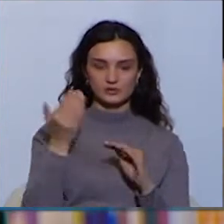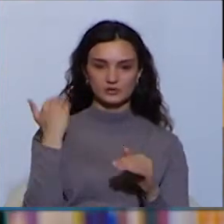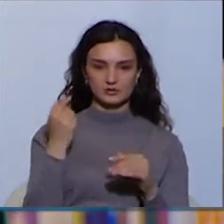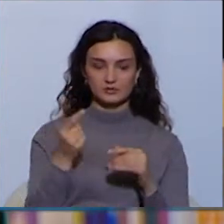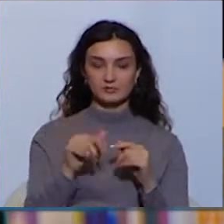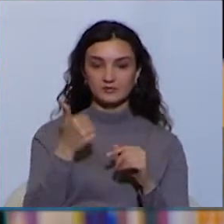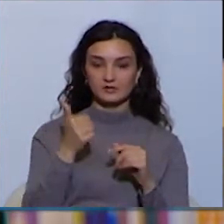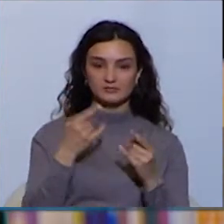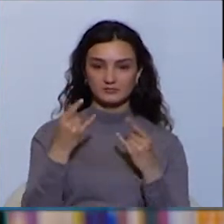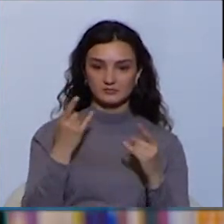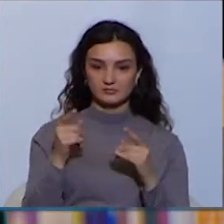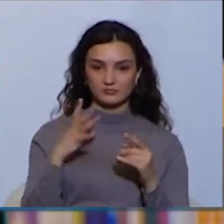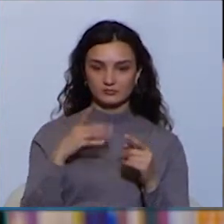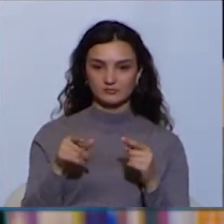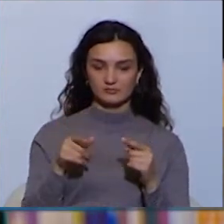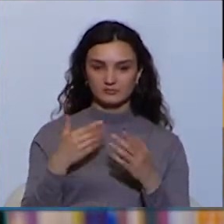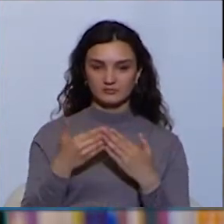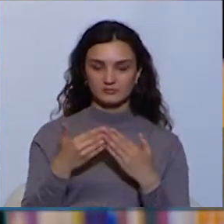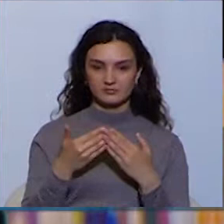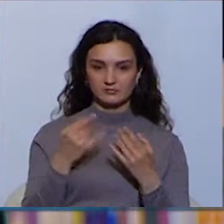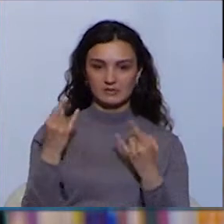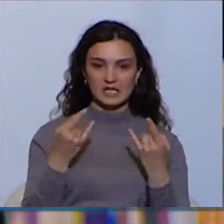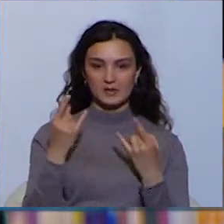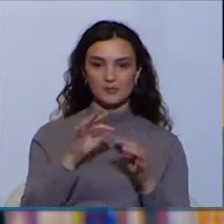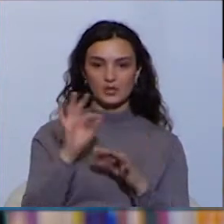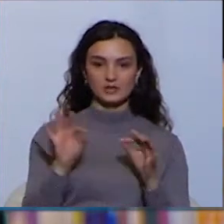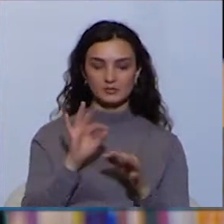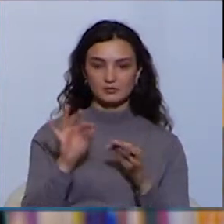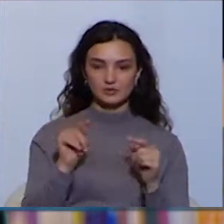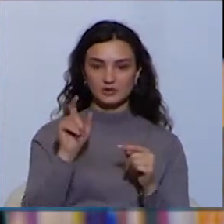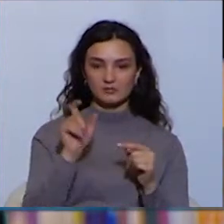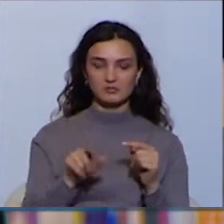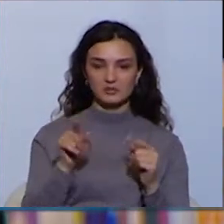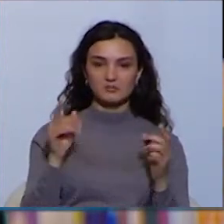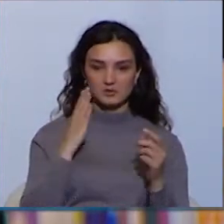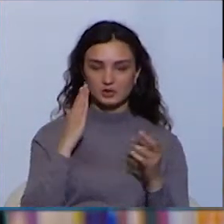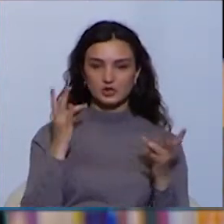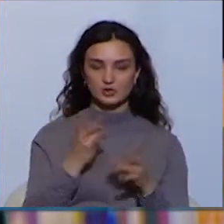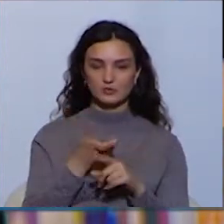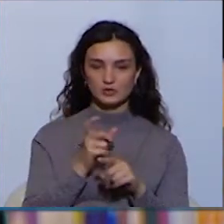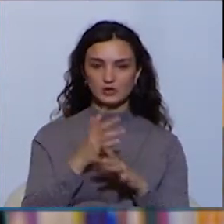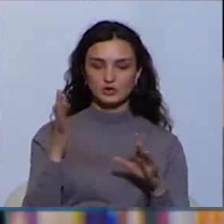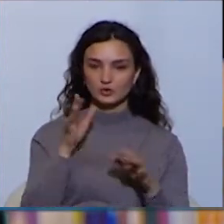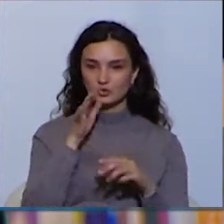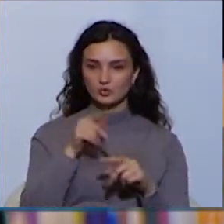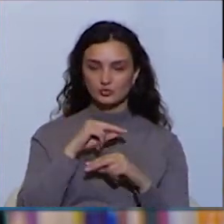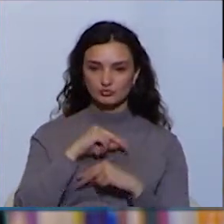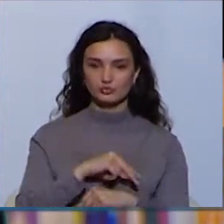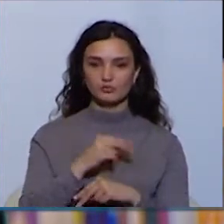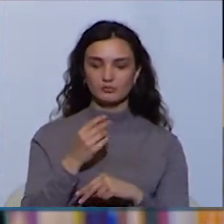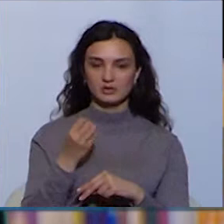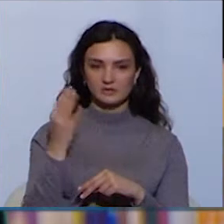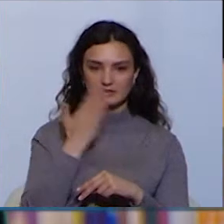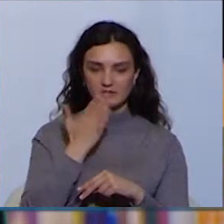მასმედია ჩაერეოდა, მოდი ასე ვთქვათ, ტელეპროექტებში, ადამიანს მართლა ჭირდებოდა ძალიან დიდი დრო, შრომა, კიდევ